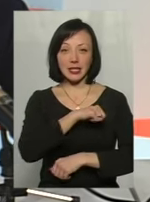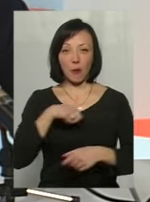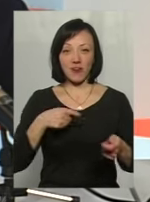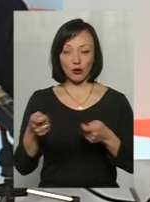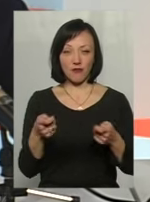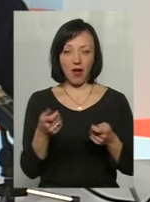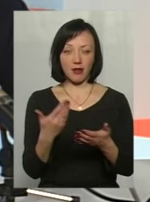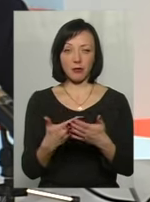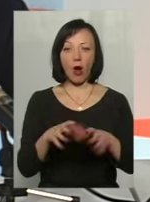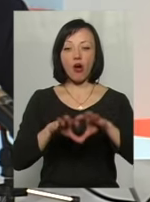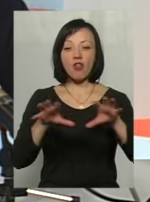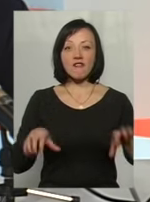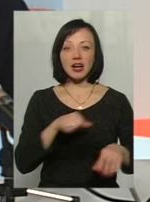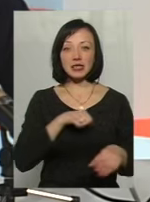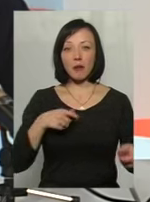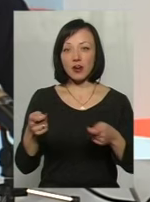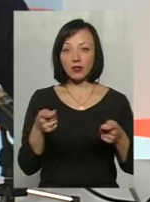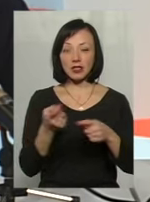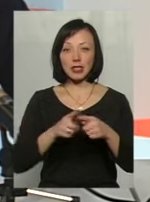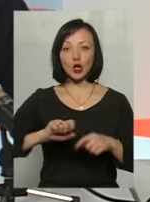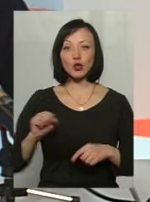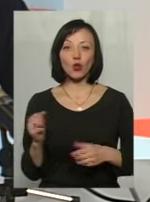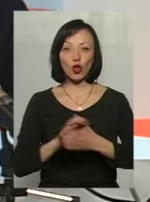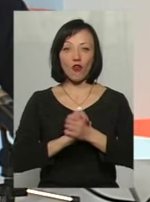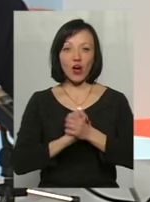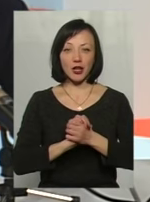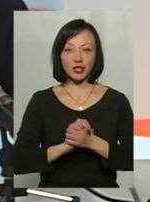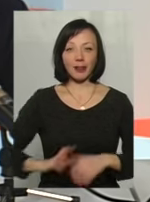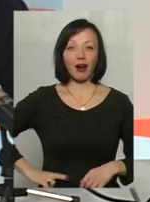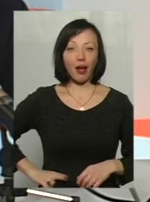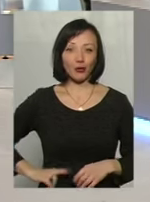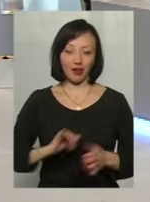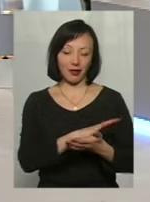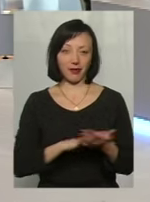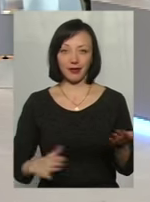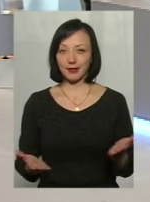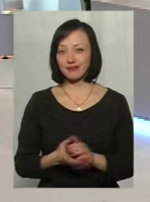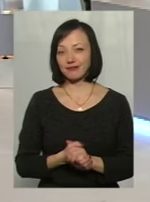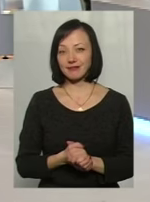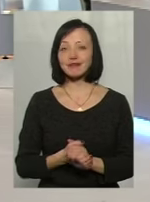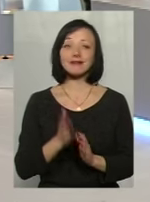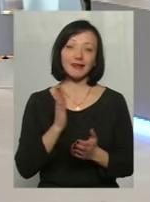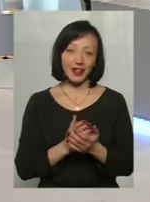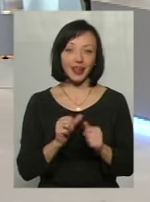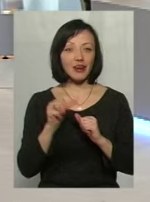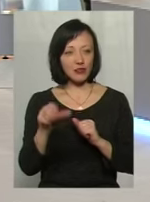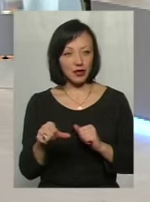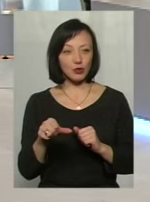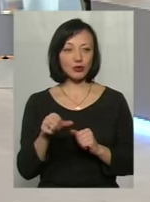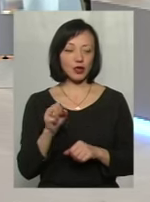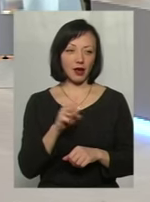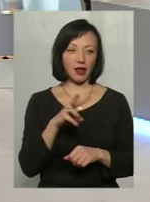голова самоврядування школи, це друг, товариш і брат директора і так далі. Ну, є і виключення, звичайно, де це працює.